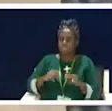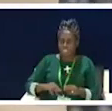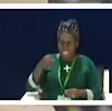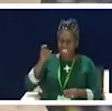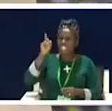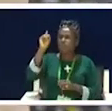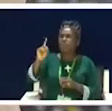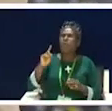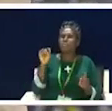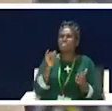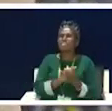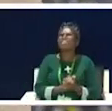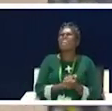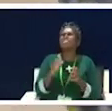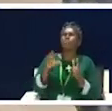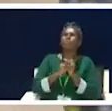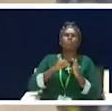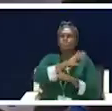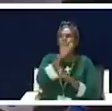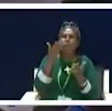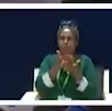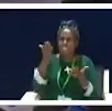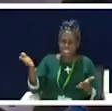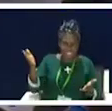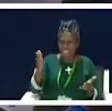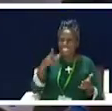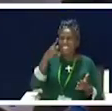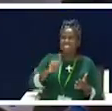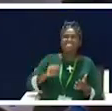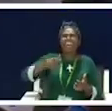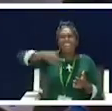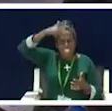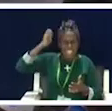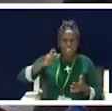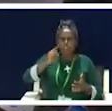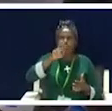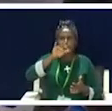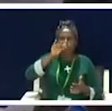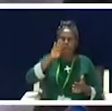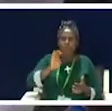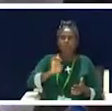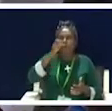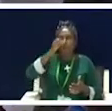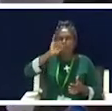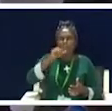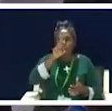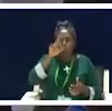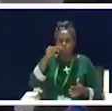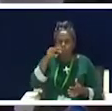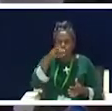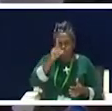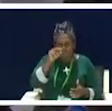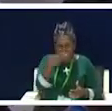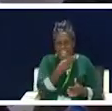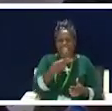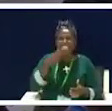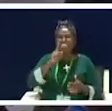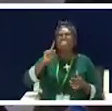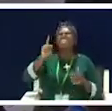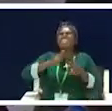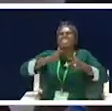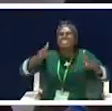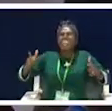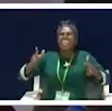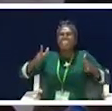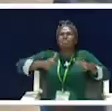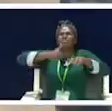paroye. Kinu eya duda. Arugu ojo. Oke latin pa oke laru. Alawa gbogboro. Ti